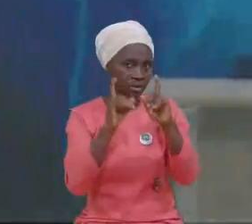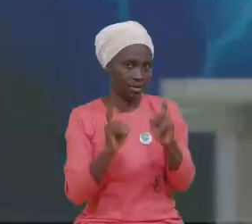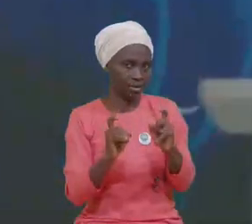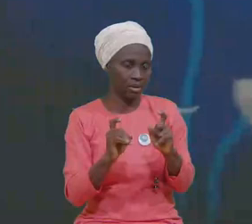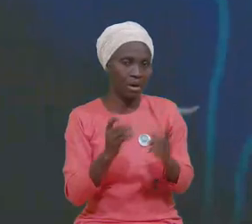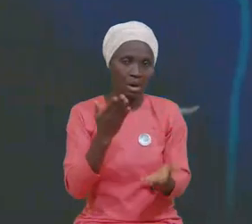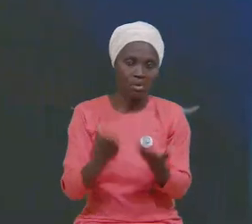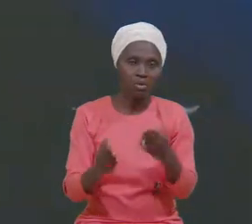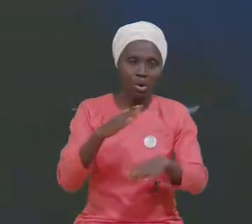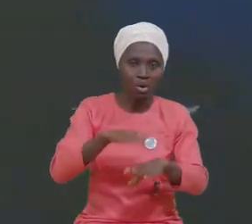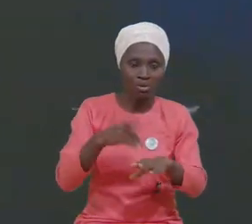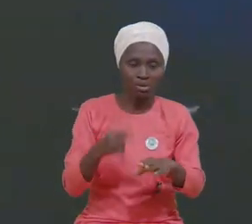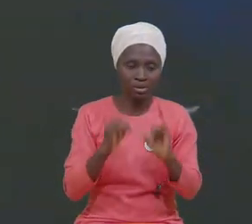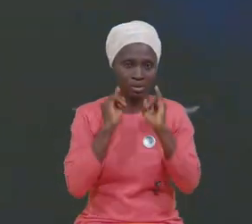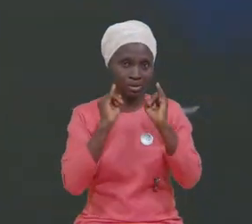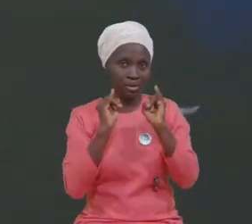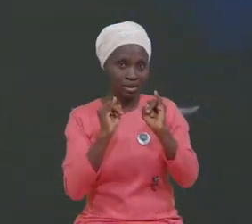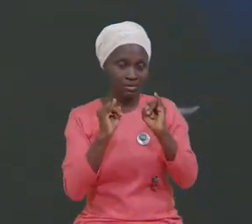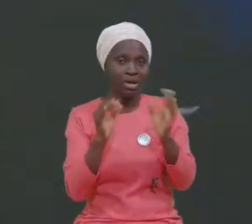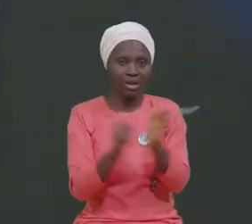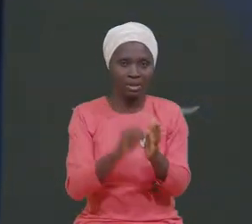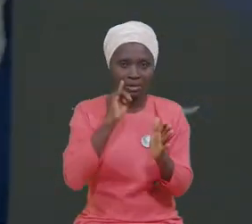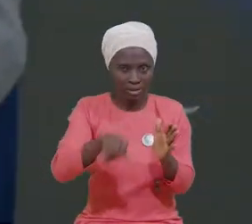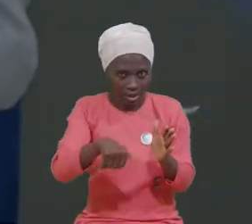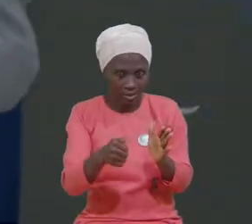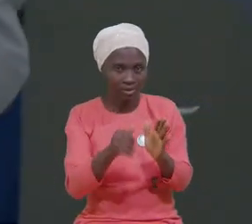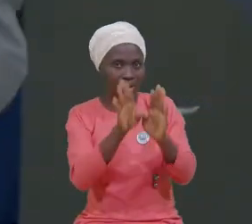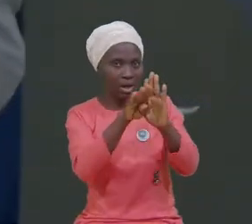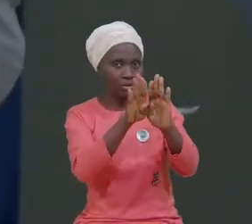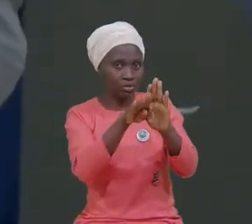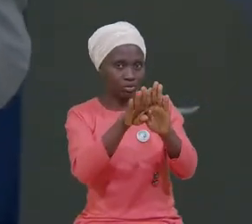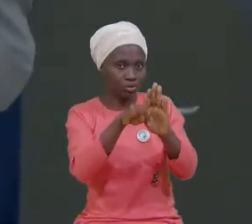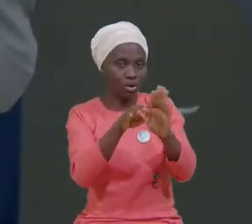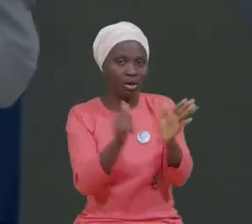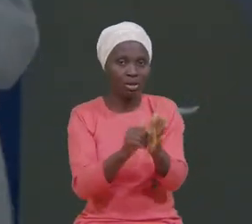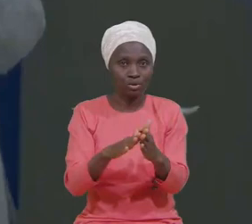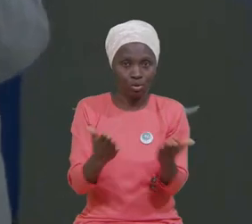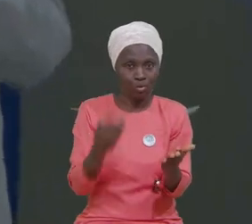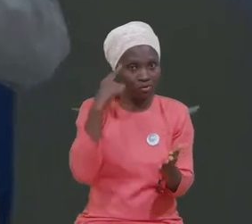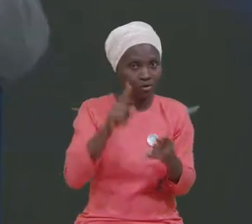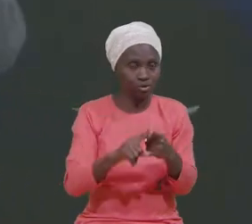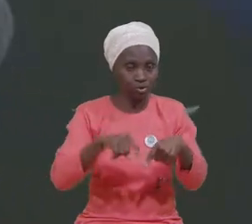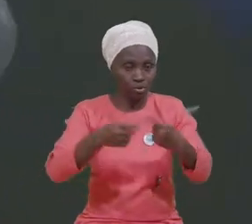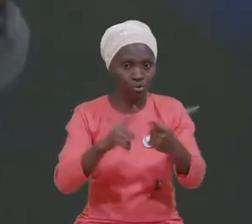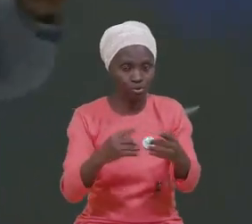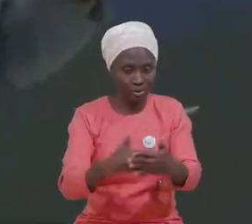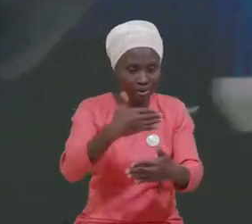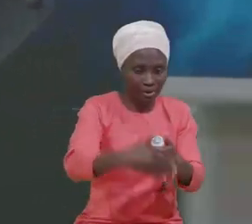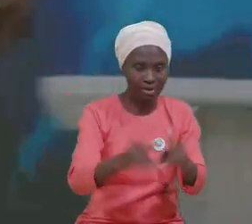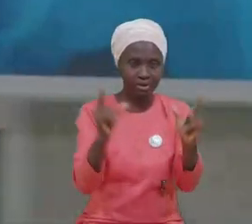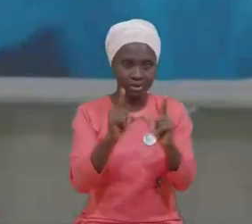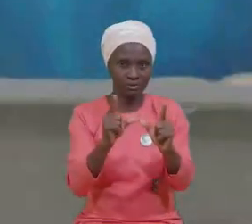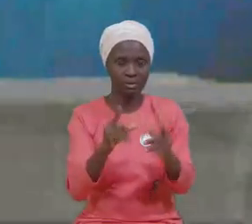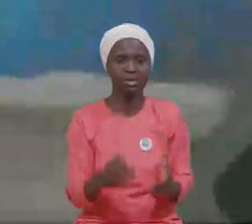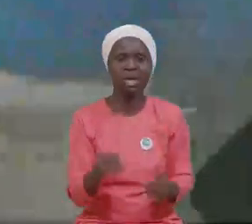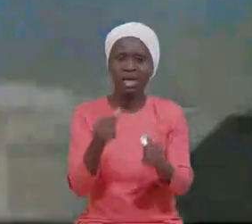l'entretien, c'est la porte qui s'ouvre pour toi, pour que tu passes à l'étape suivante.